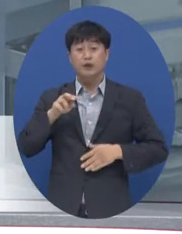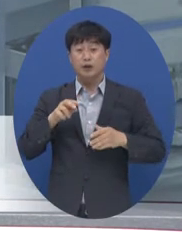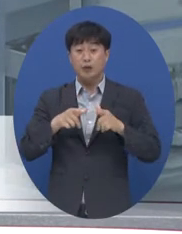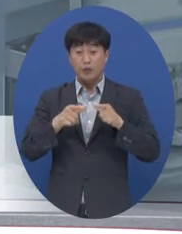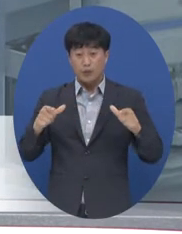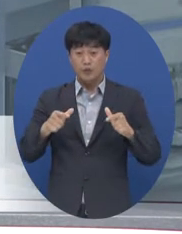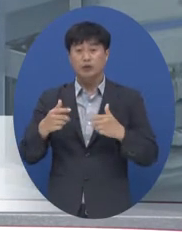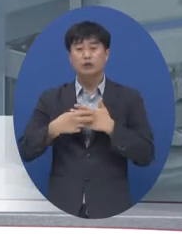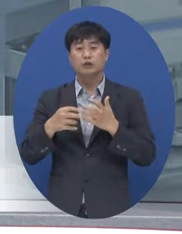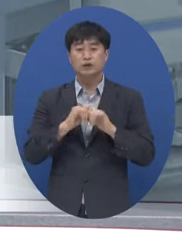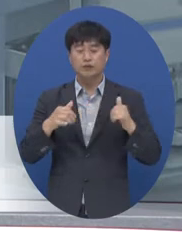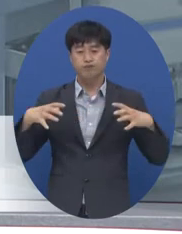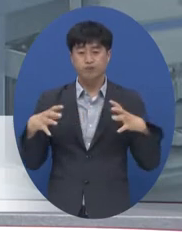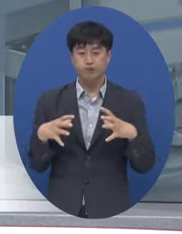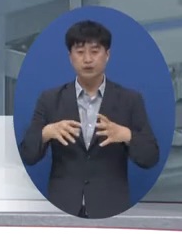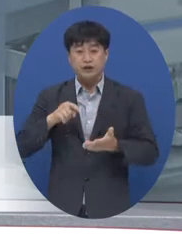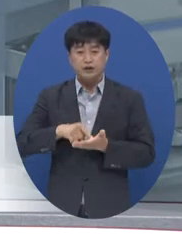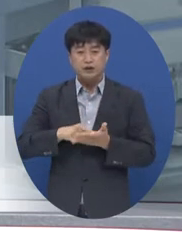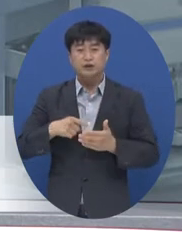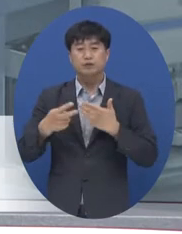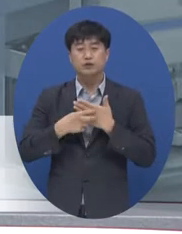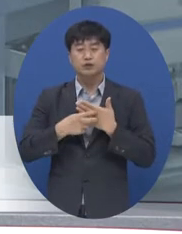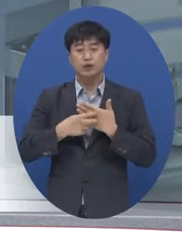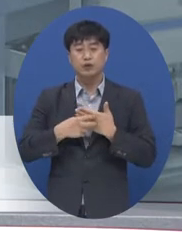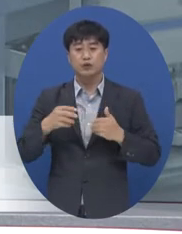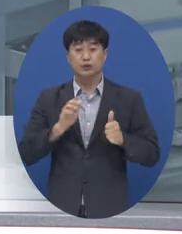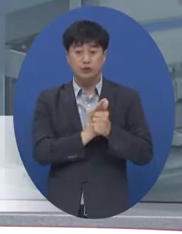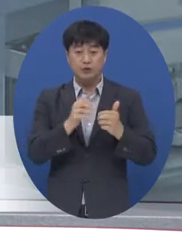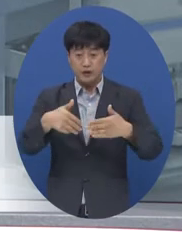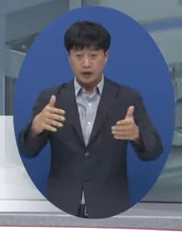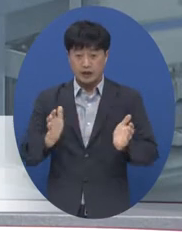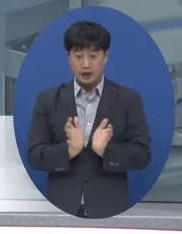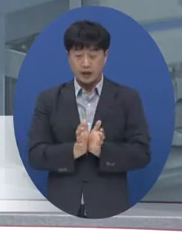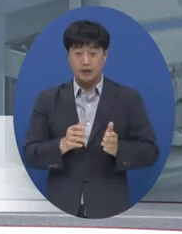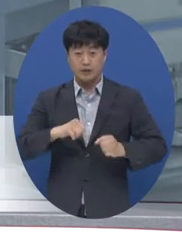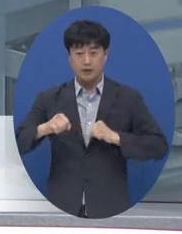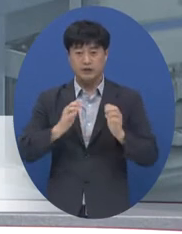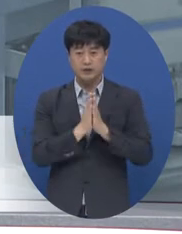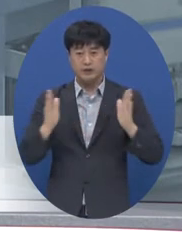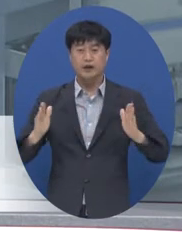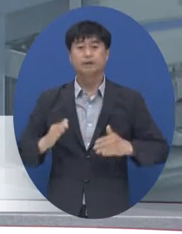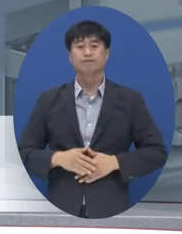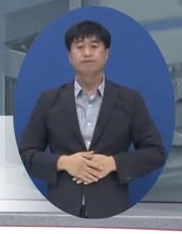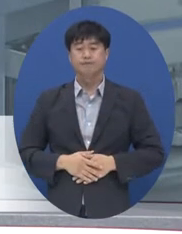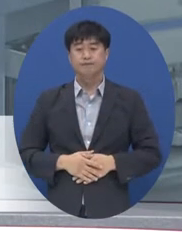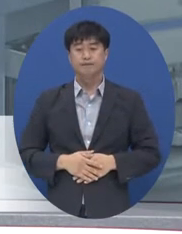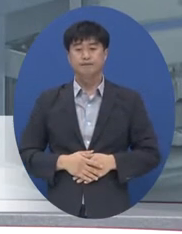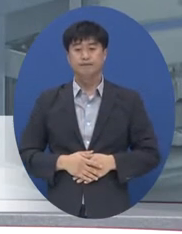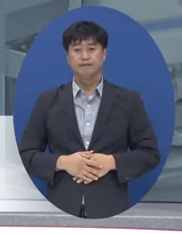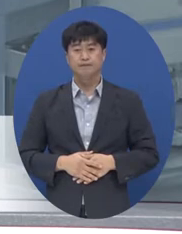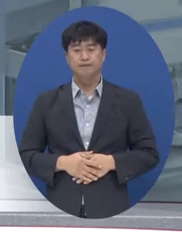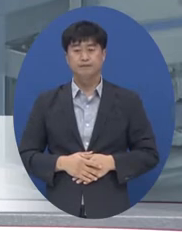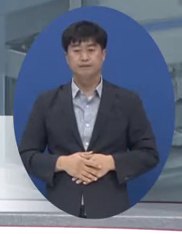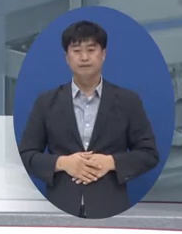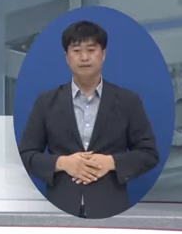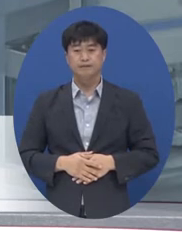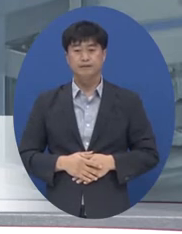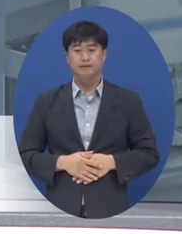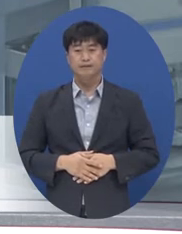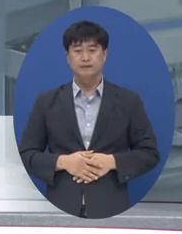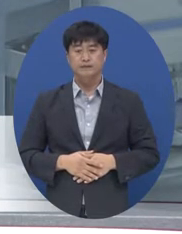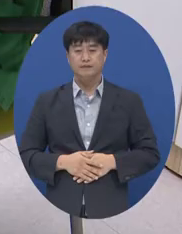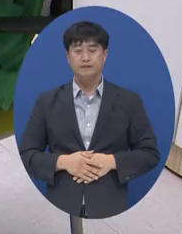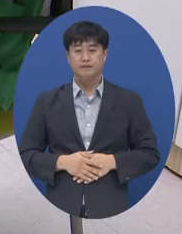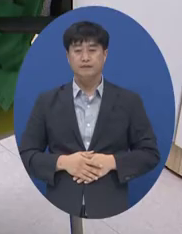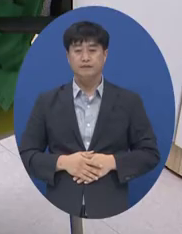민간 의료인들로 구성된 경기도 긴급의료지원단이 활동을 시작했는데요. 제가 직접 경기도 긴급의료지원단을 만나고 왔습니다.